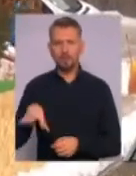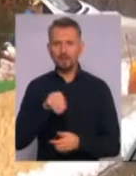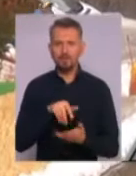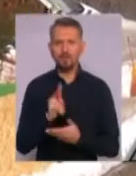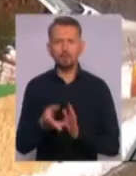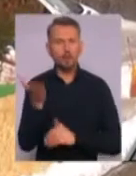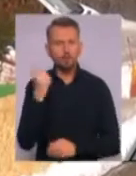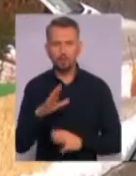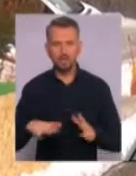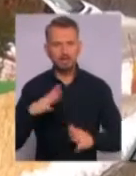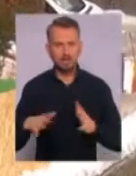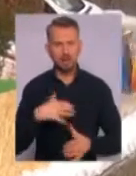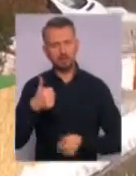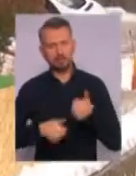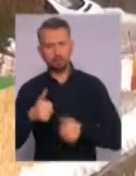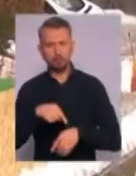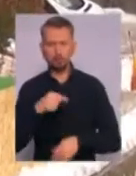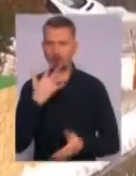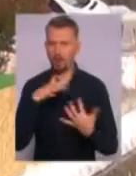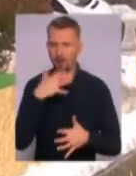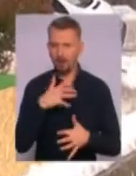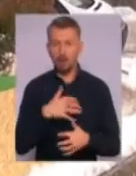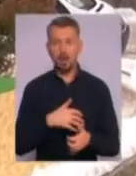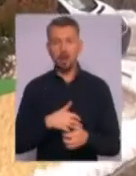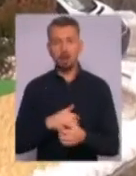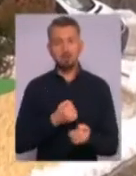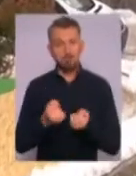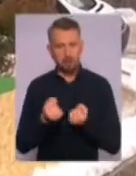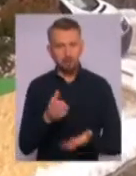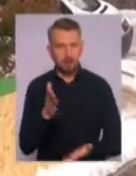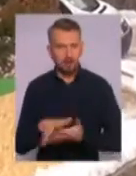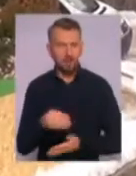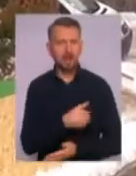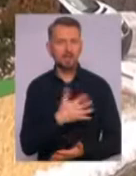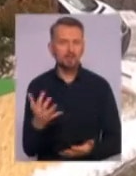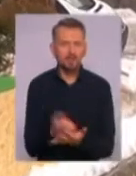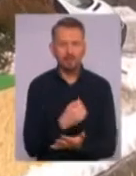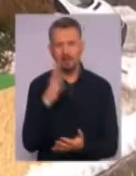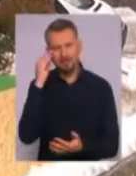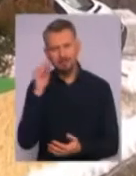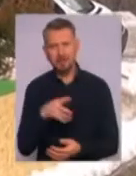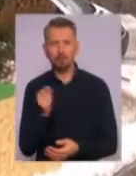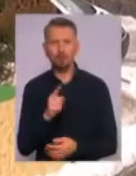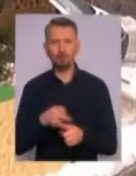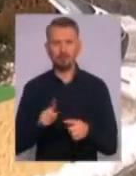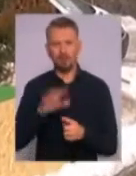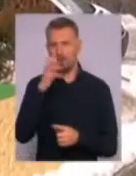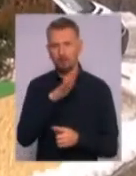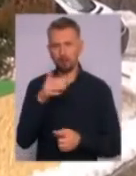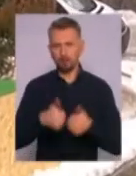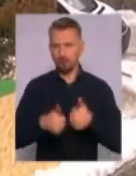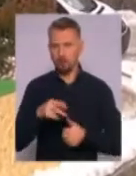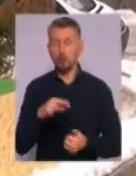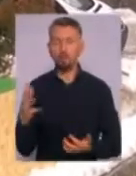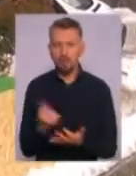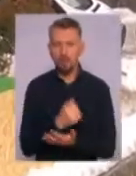тренировались и соревнуются, чувствуется азарт. Борьба присутствует, все хотят выиграть, несмотря на то, что вроде это не серьезное соревнование, но выигрывать хотят все